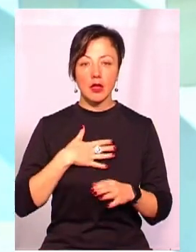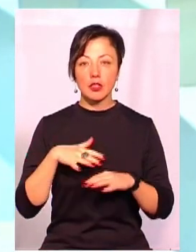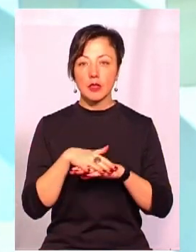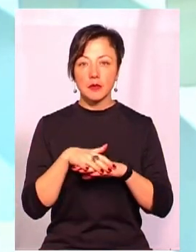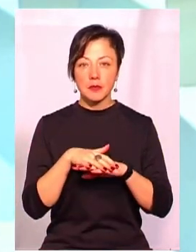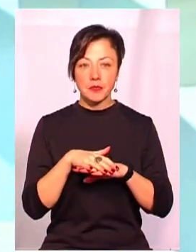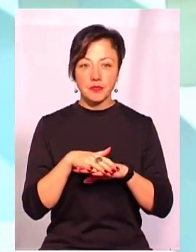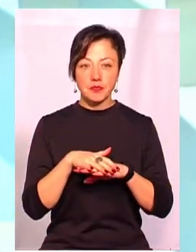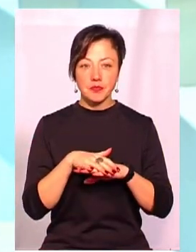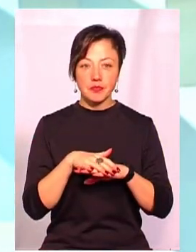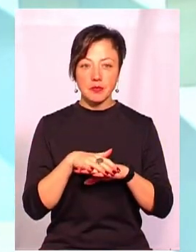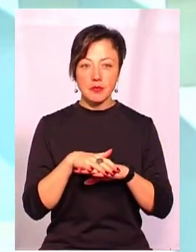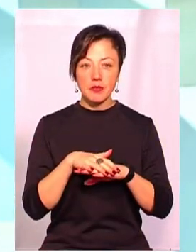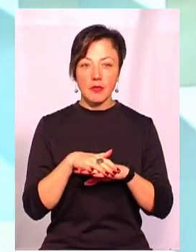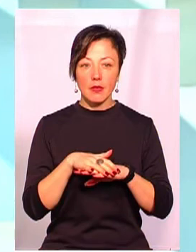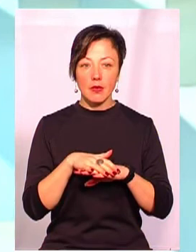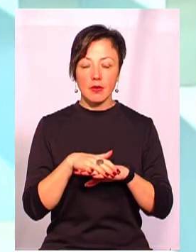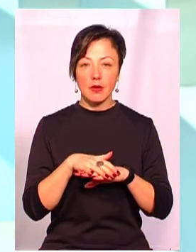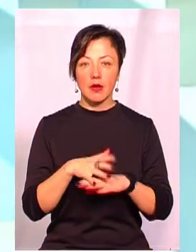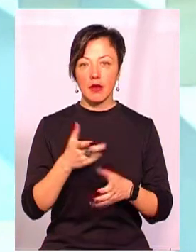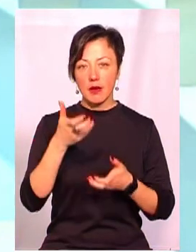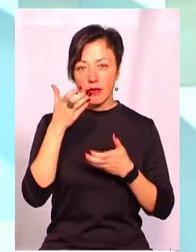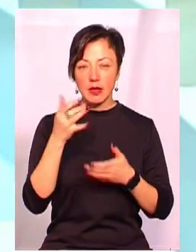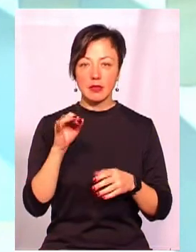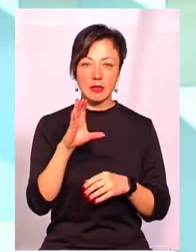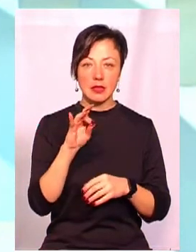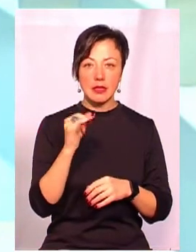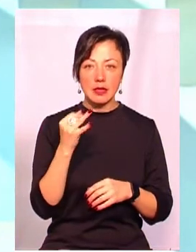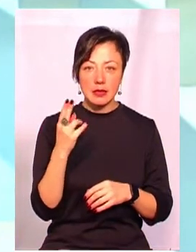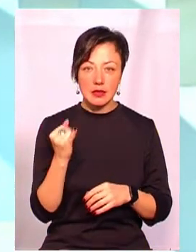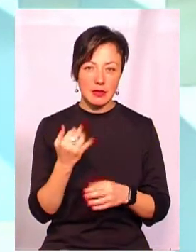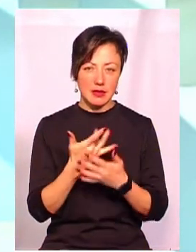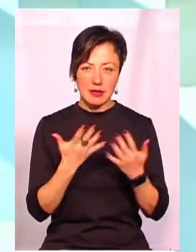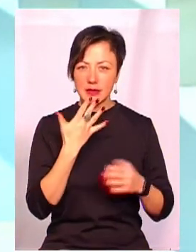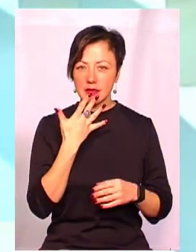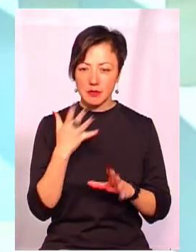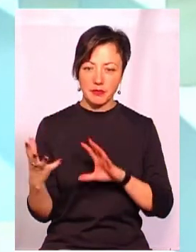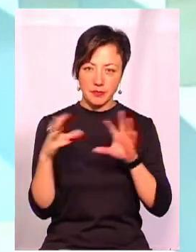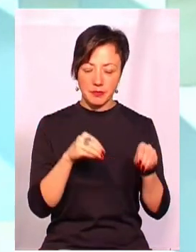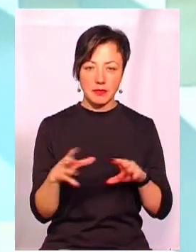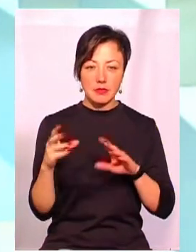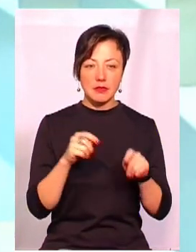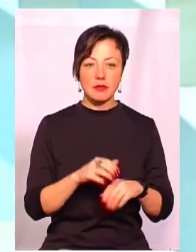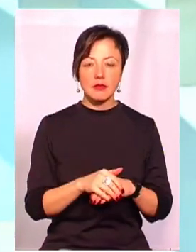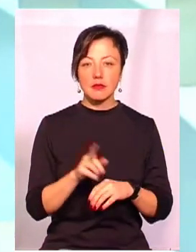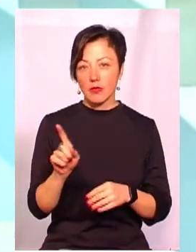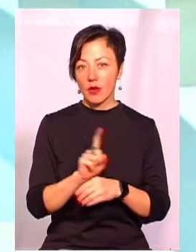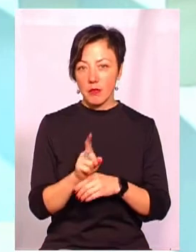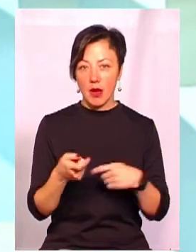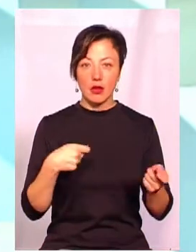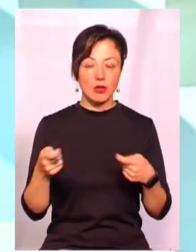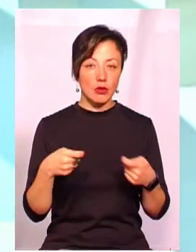ринок, він зайдіть там, да, в нас і афганці, і сірійці, і хто хочете, мігранти. Вони абсолютно